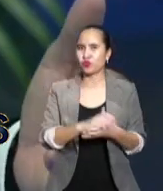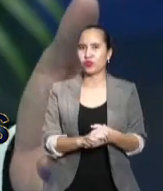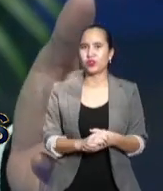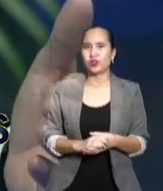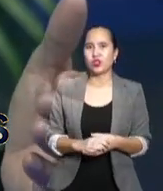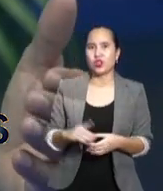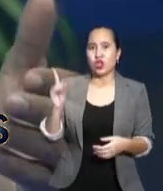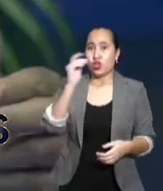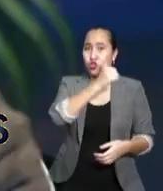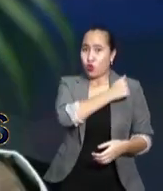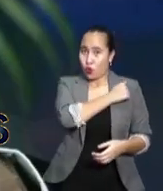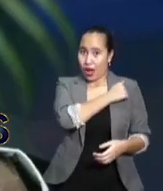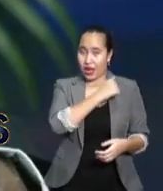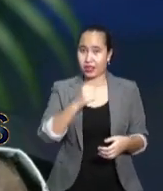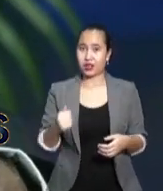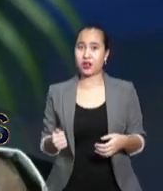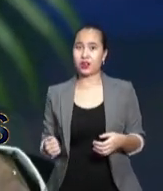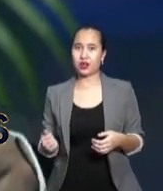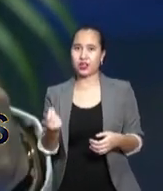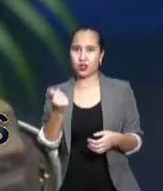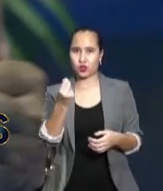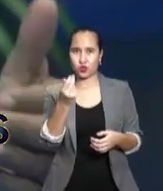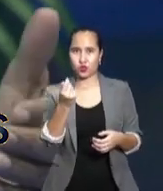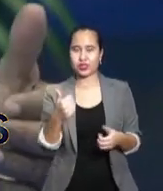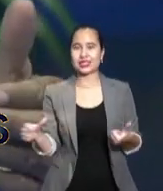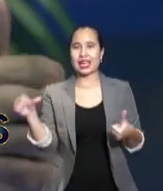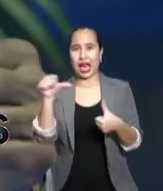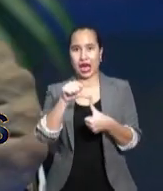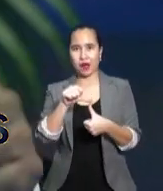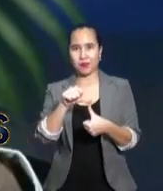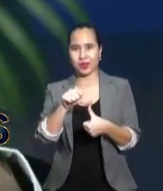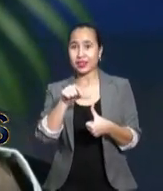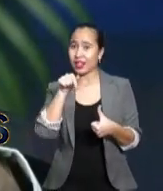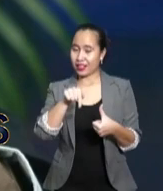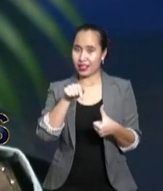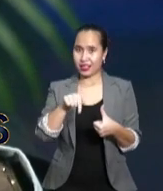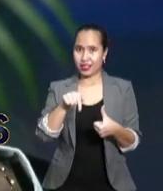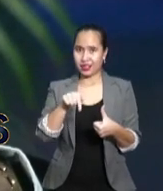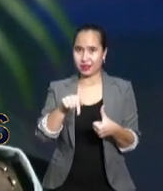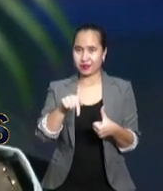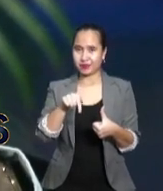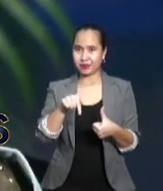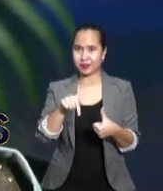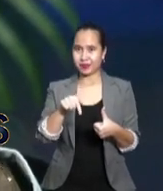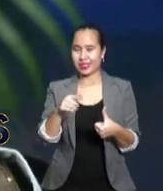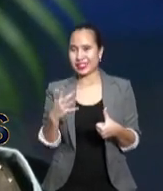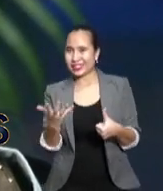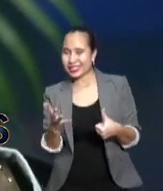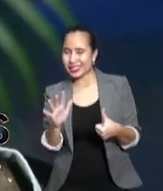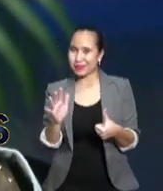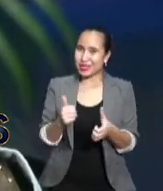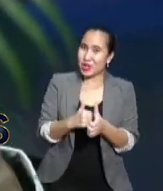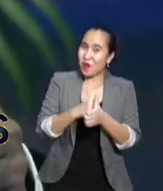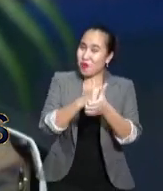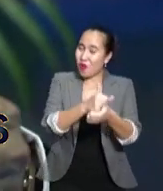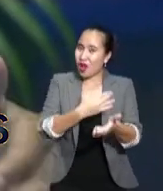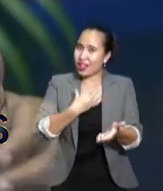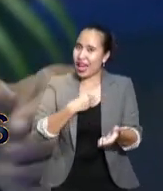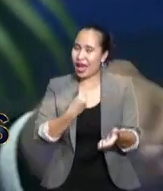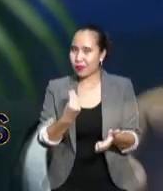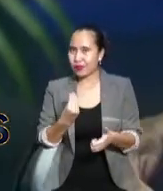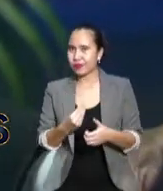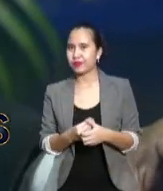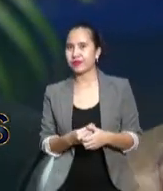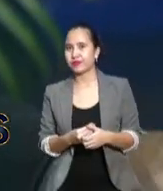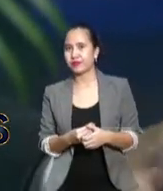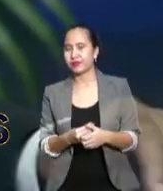douanekoers aangepast is. Dat dat wel enige invloed kan gaan hebben. Maar ik zeg er ook